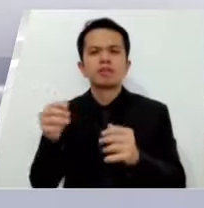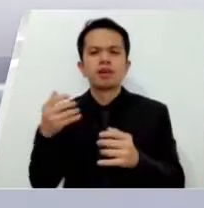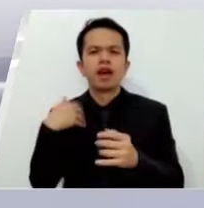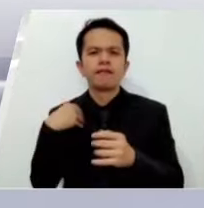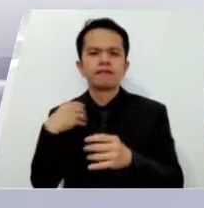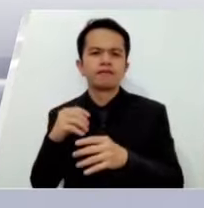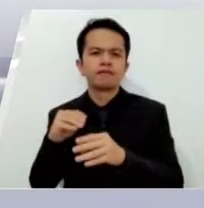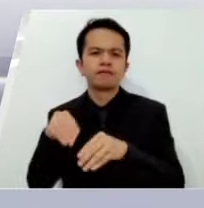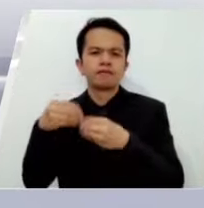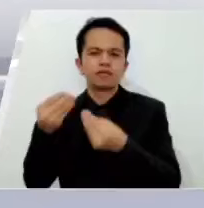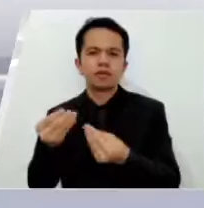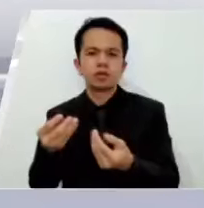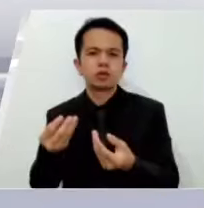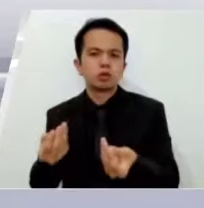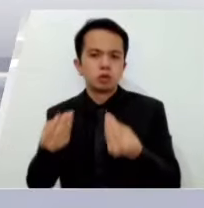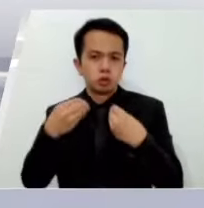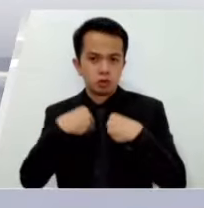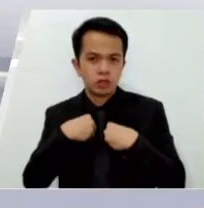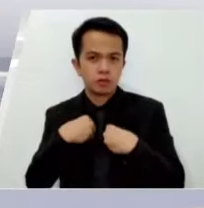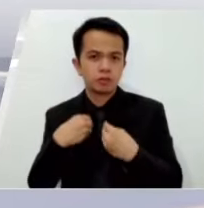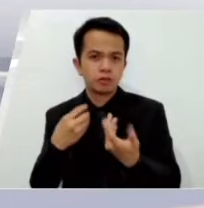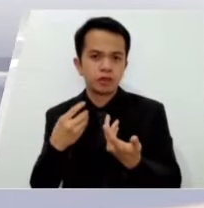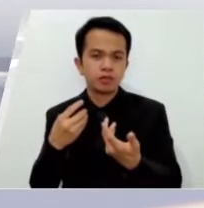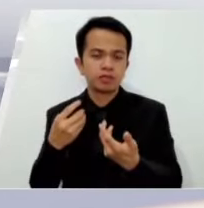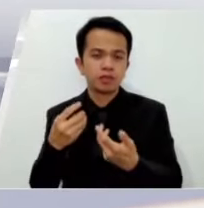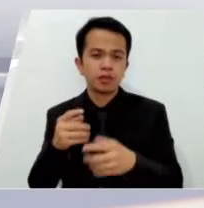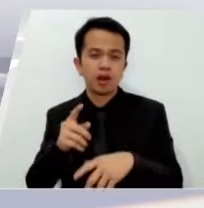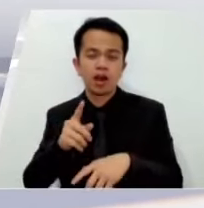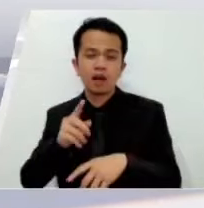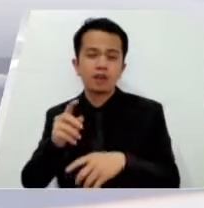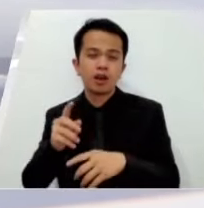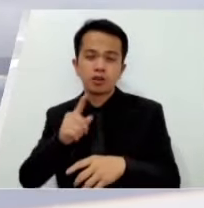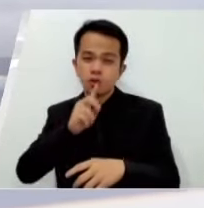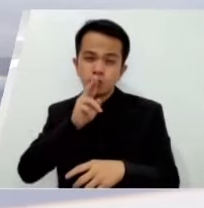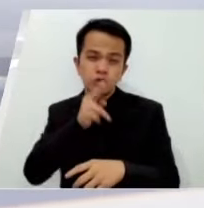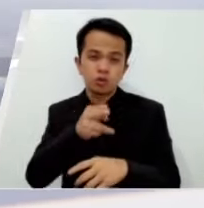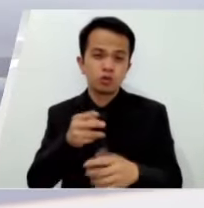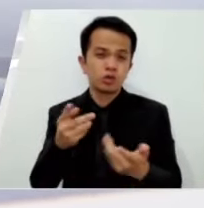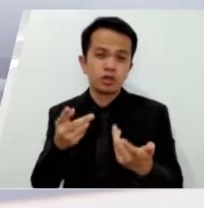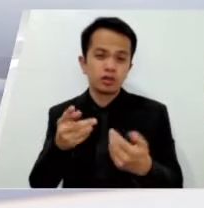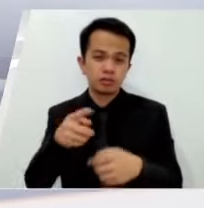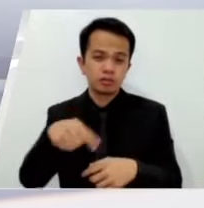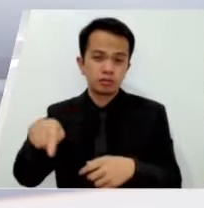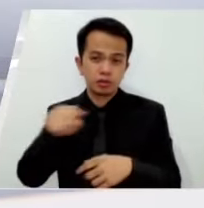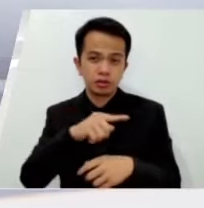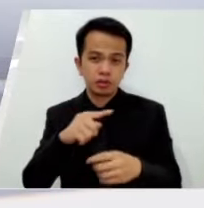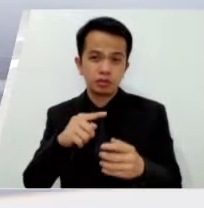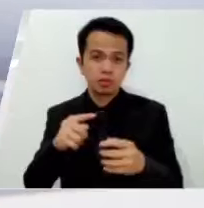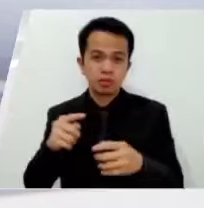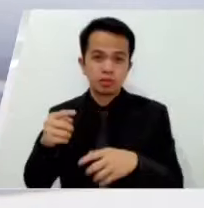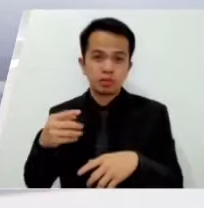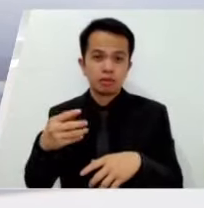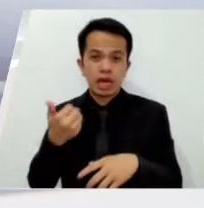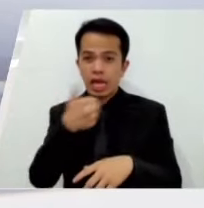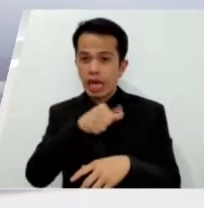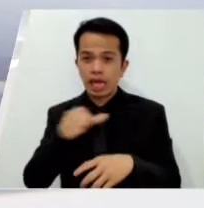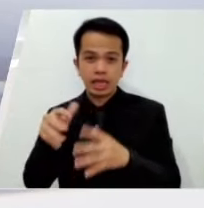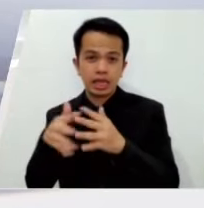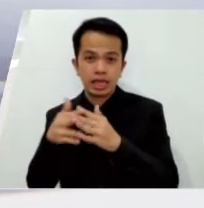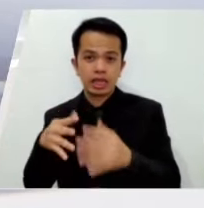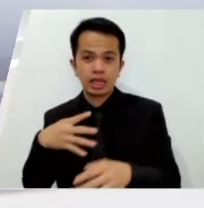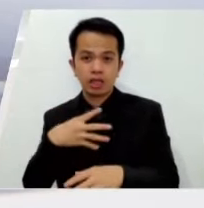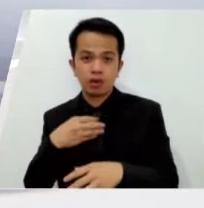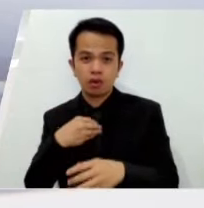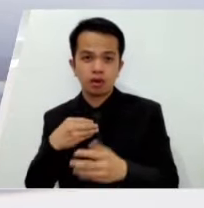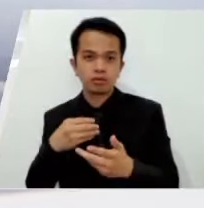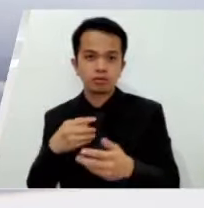ko ng garantiya na hindi mangingialam ang mga puti sa kasong ito sa Pilipinas. Hindi mangingialam